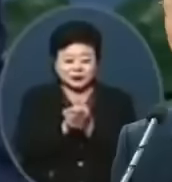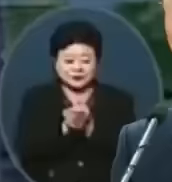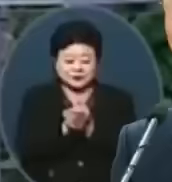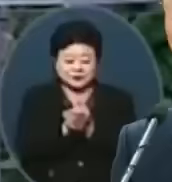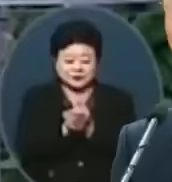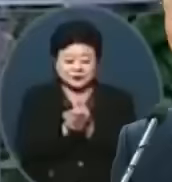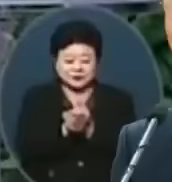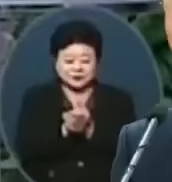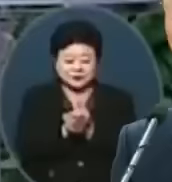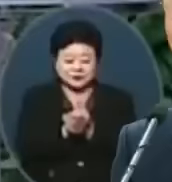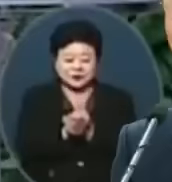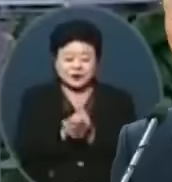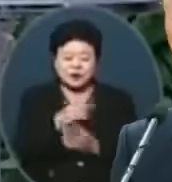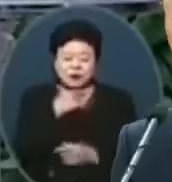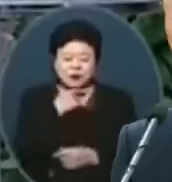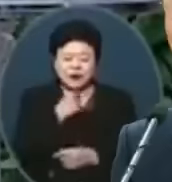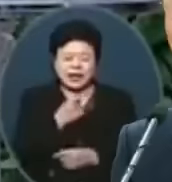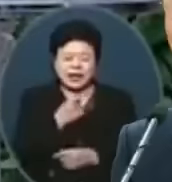원해서